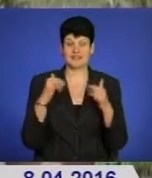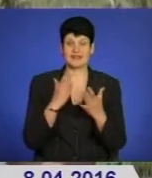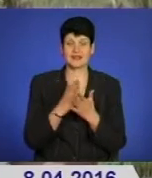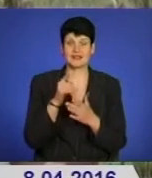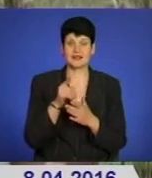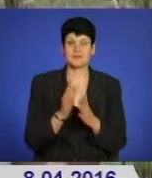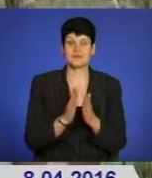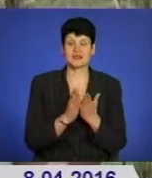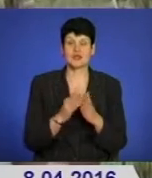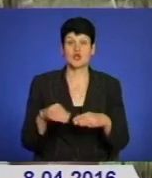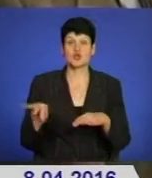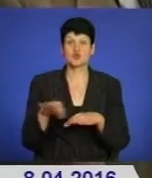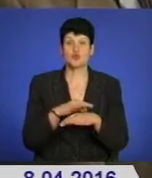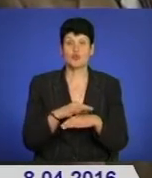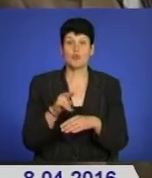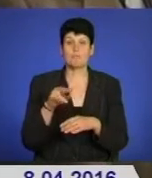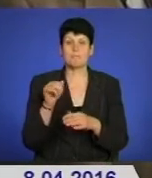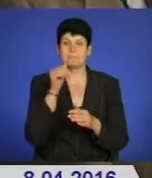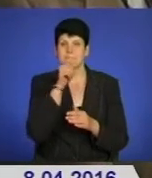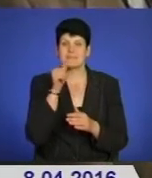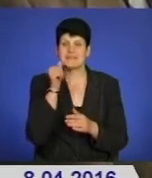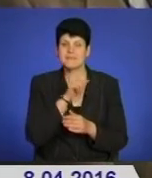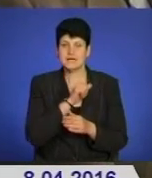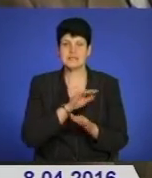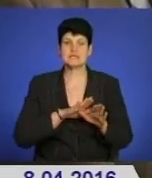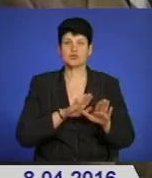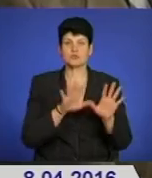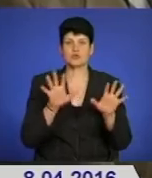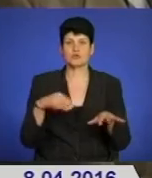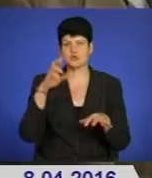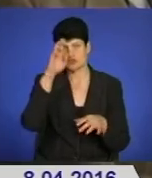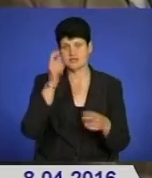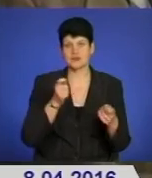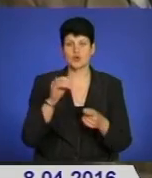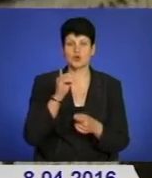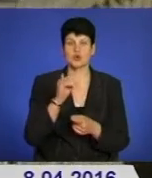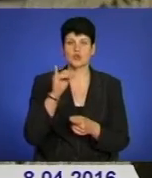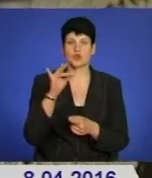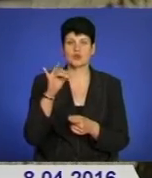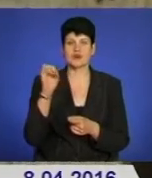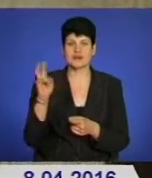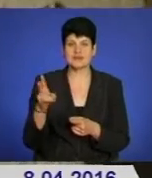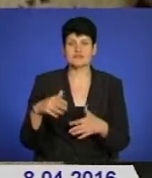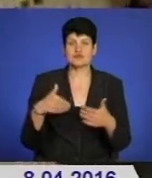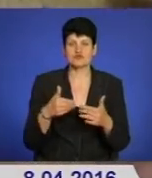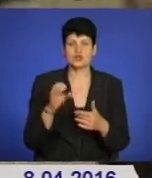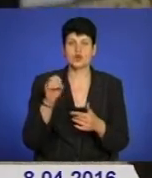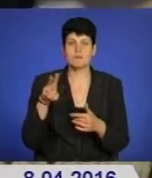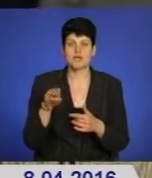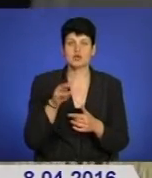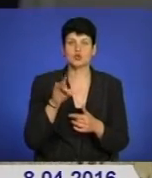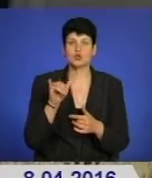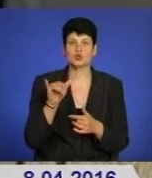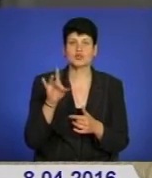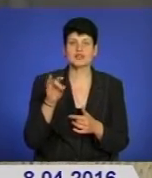книжка «Шлюб у підпіллі». Заступник голови обласної державної адміністрації Юрій Юрик звернувся до Емілії Турчин-Оберишин